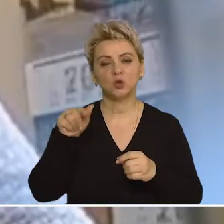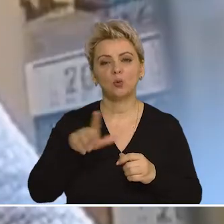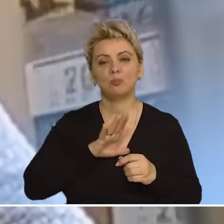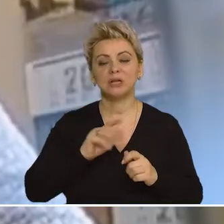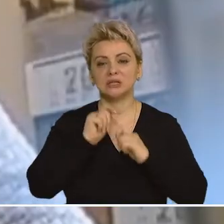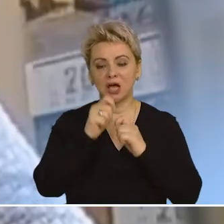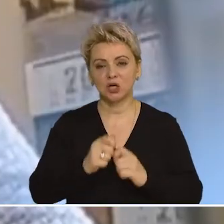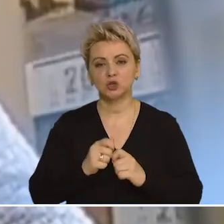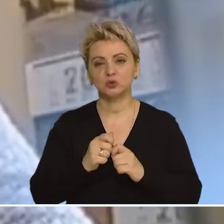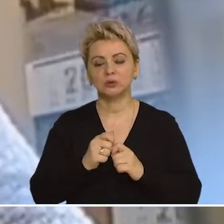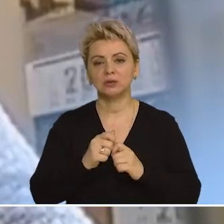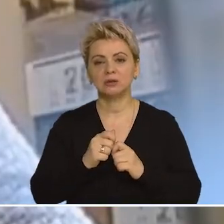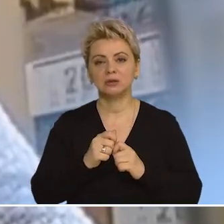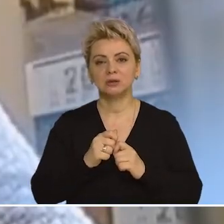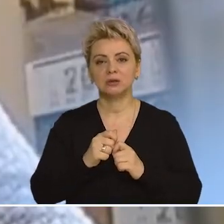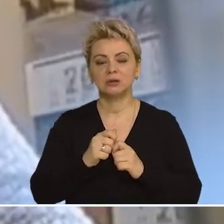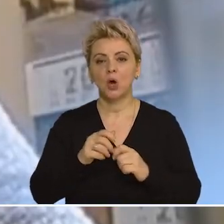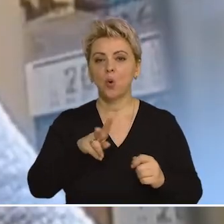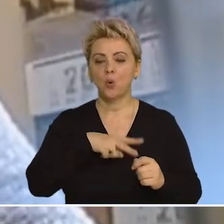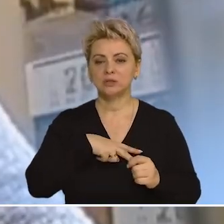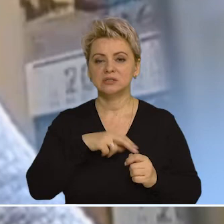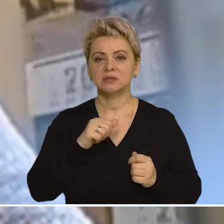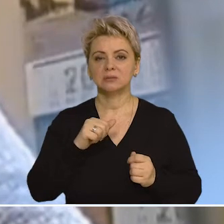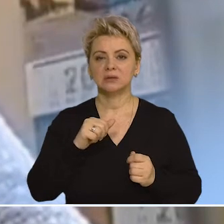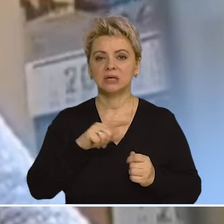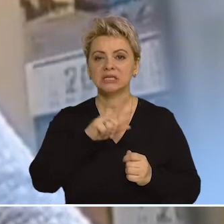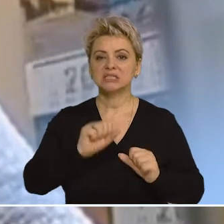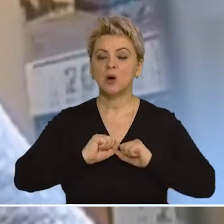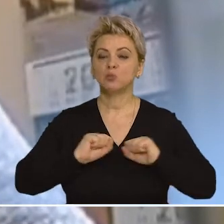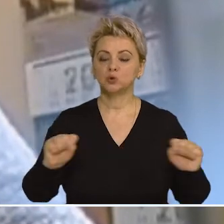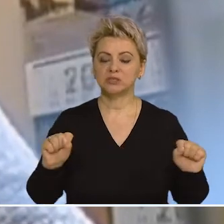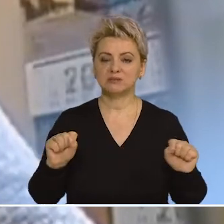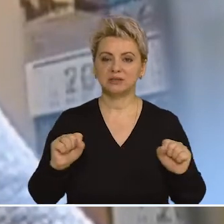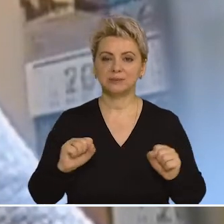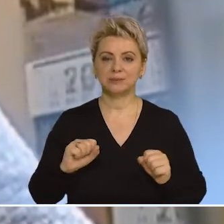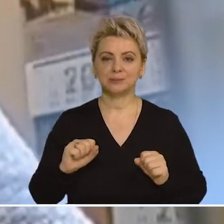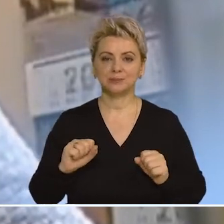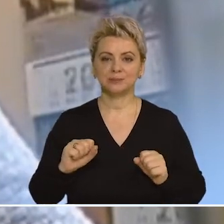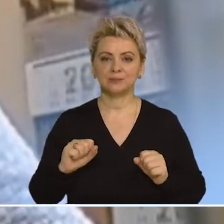это он был награжден, Женя, орденом за мужество.